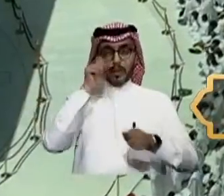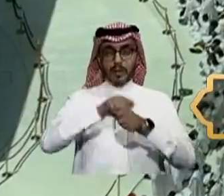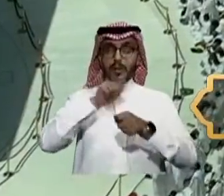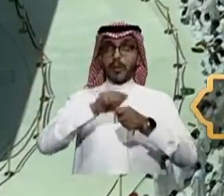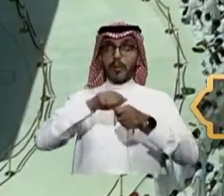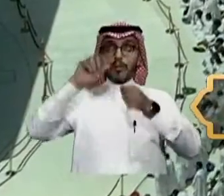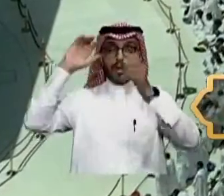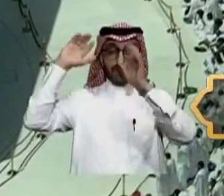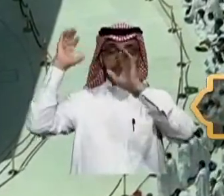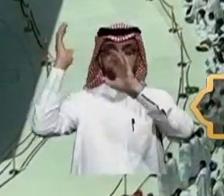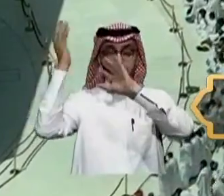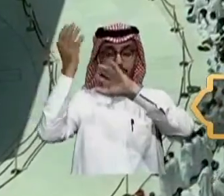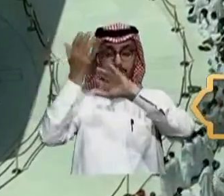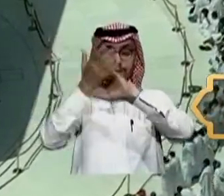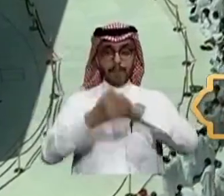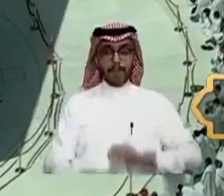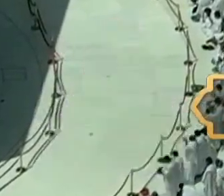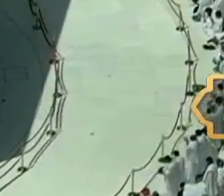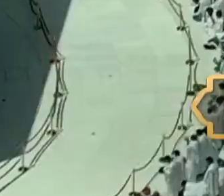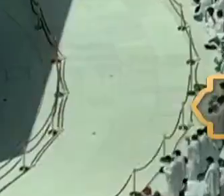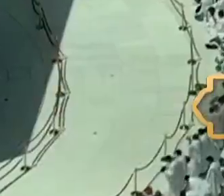لله رب